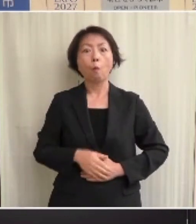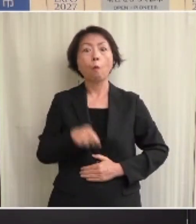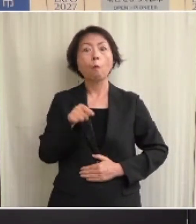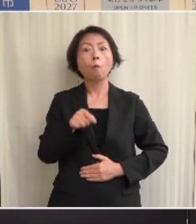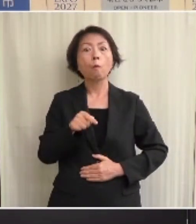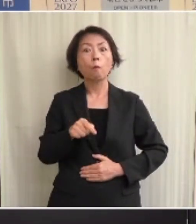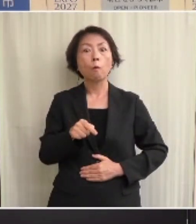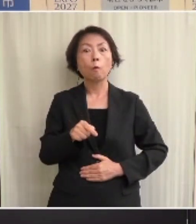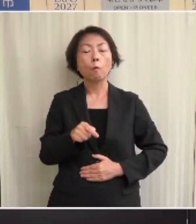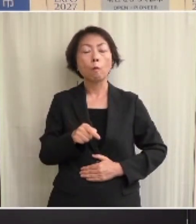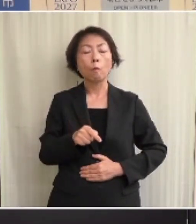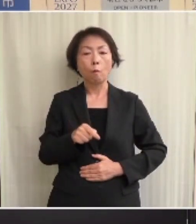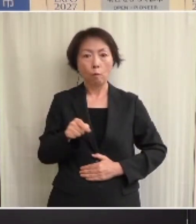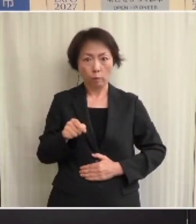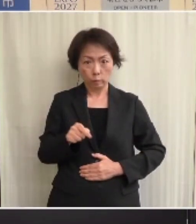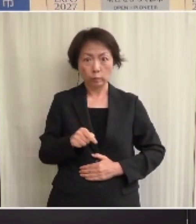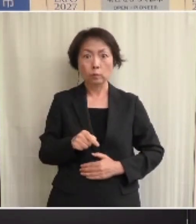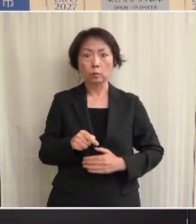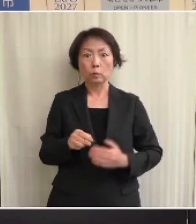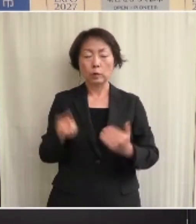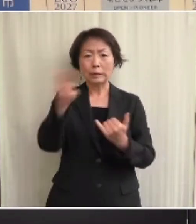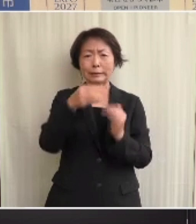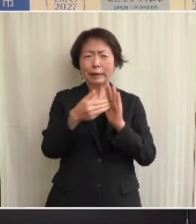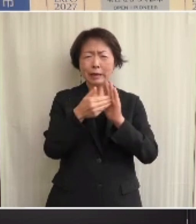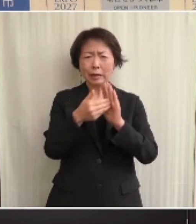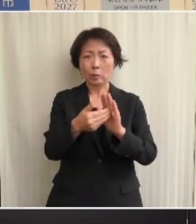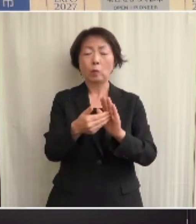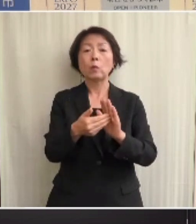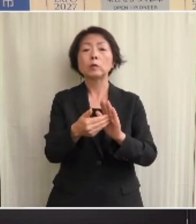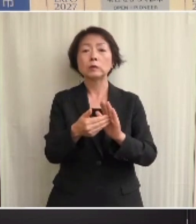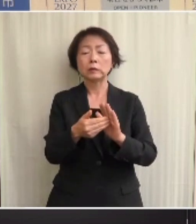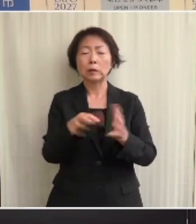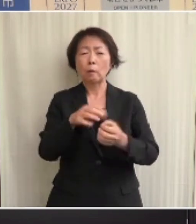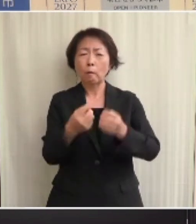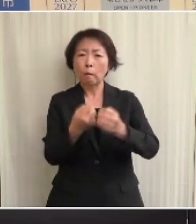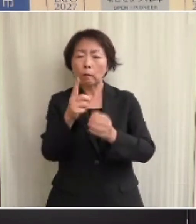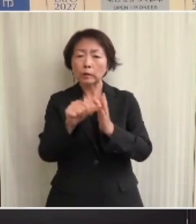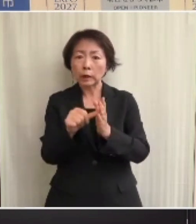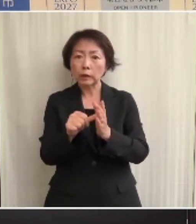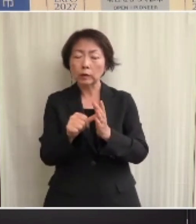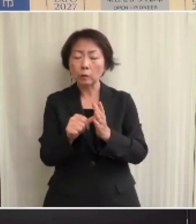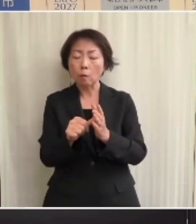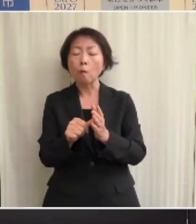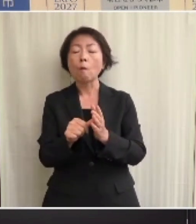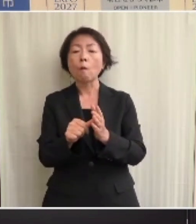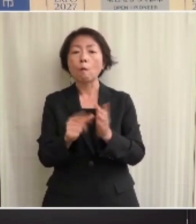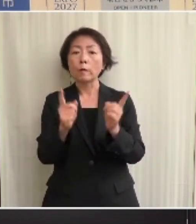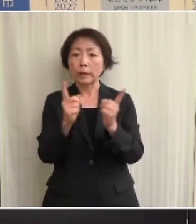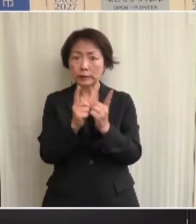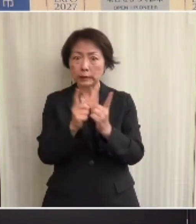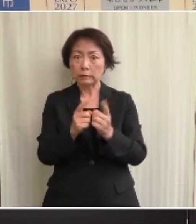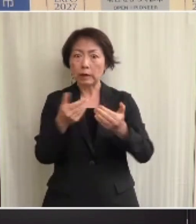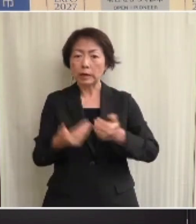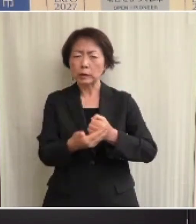この減災防災に関する、対策に